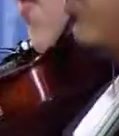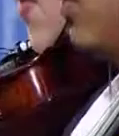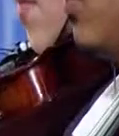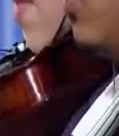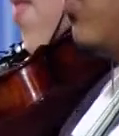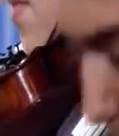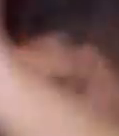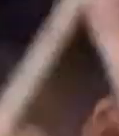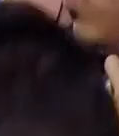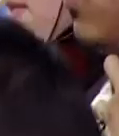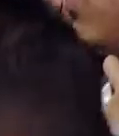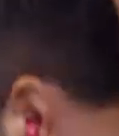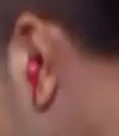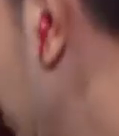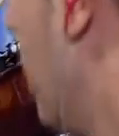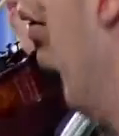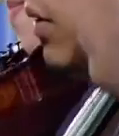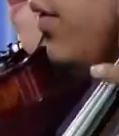başlayalım.